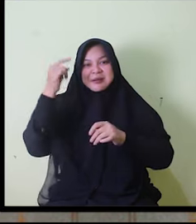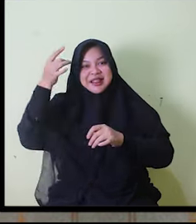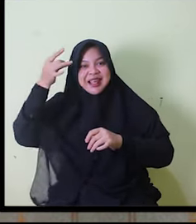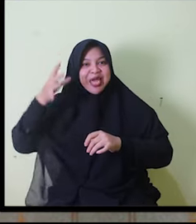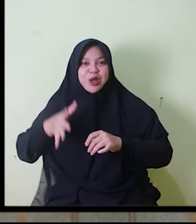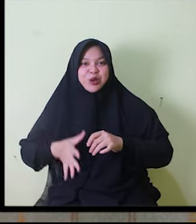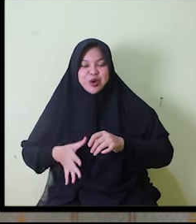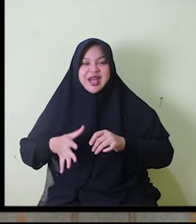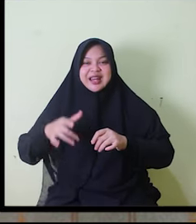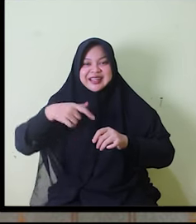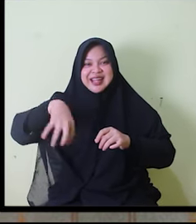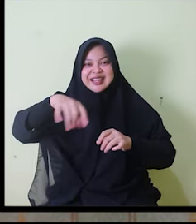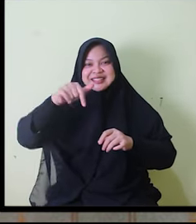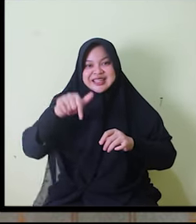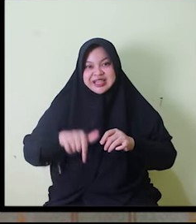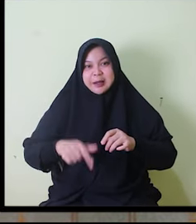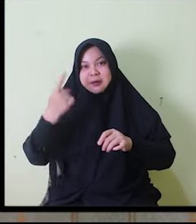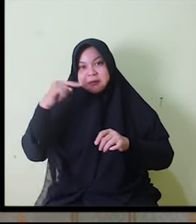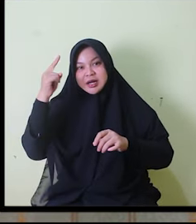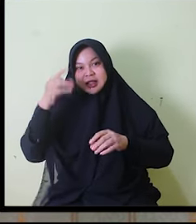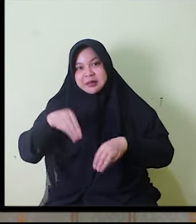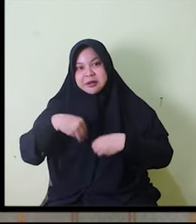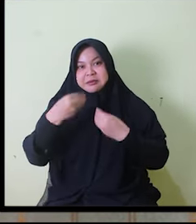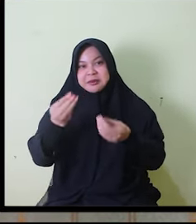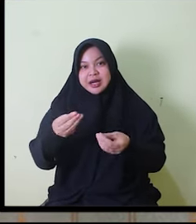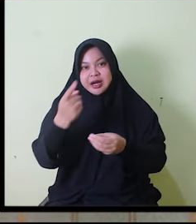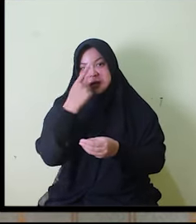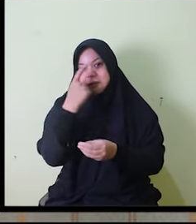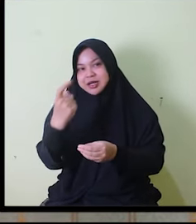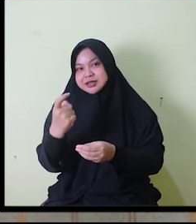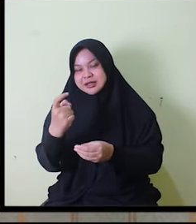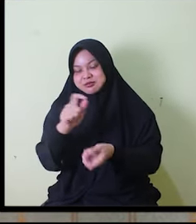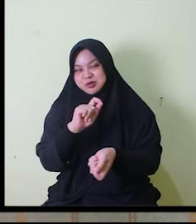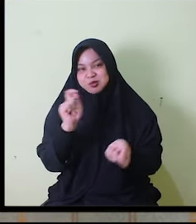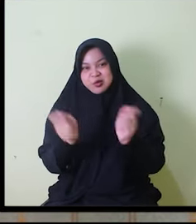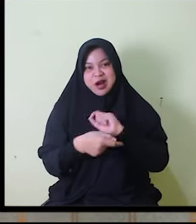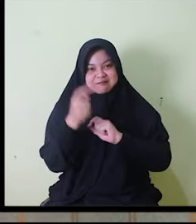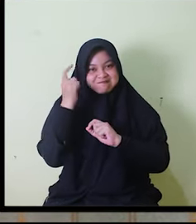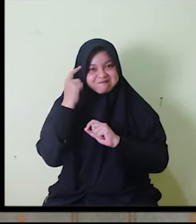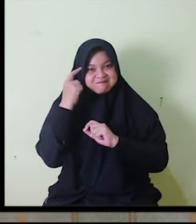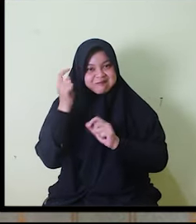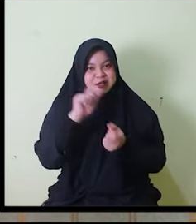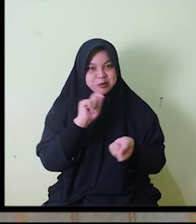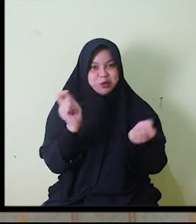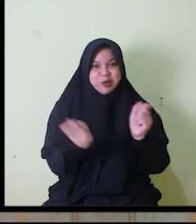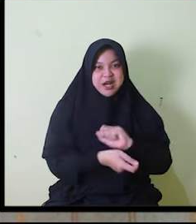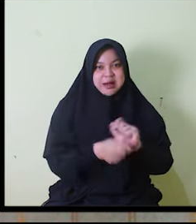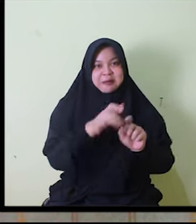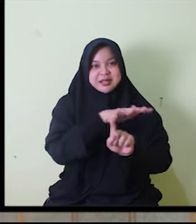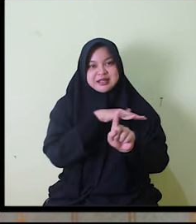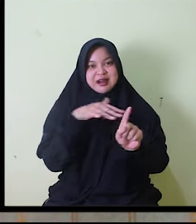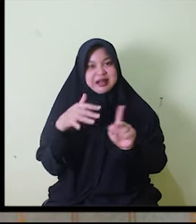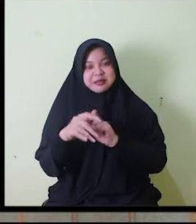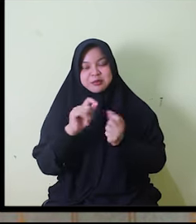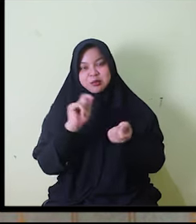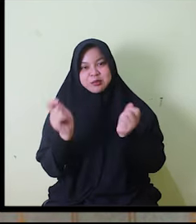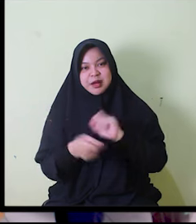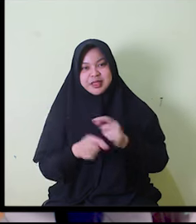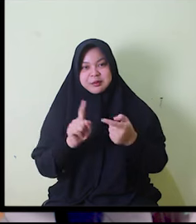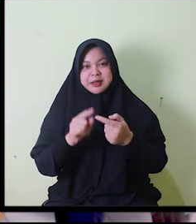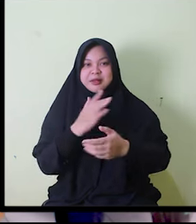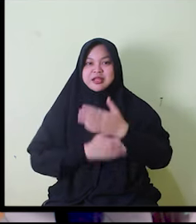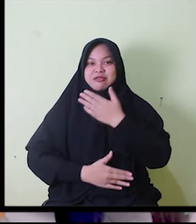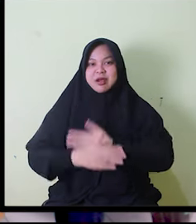luar biasa pemerintah memberikan kepercayaannya perubahan mindset dari masyarakatnya dan juga dari teman-teman diabelnya baik Mas Andi